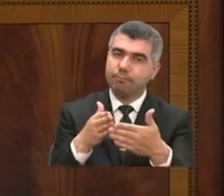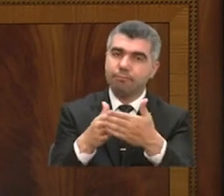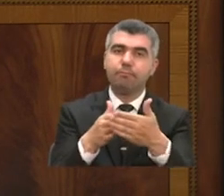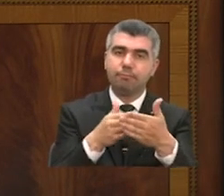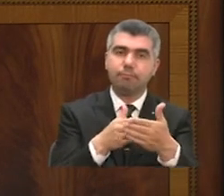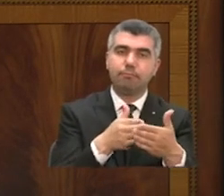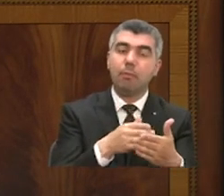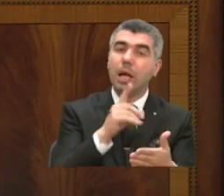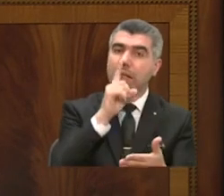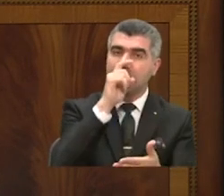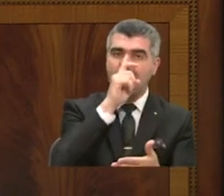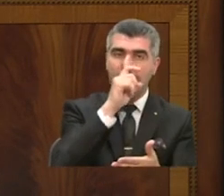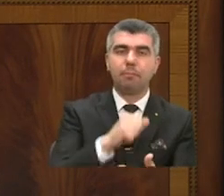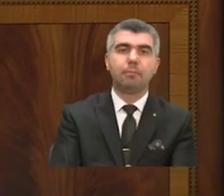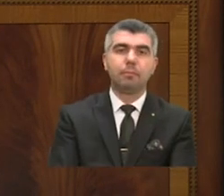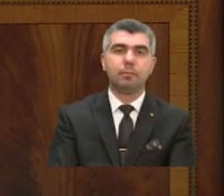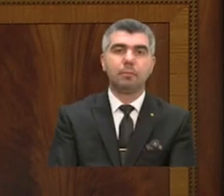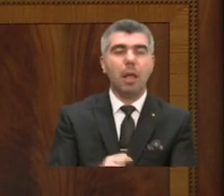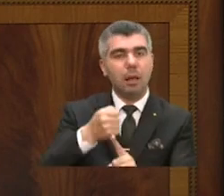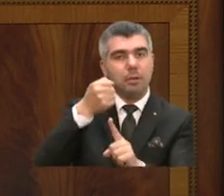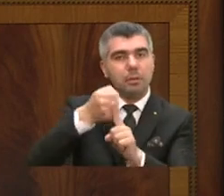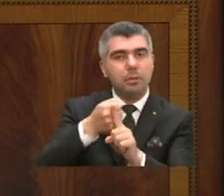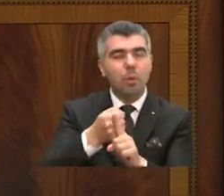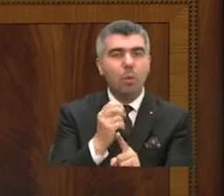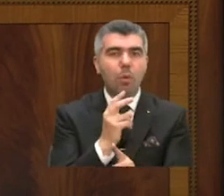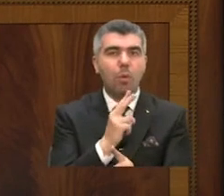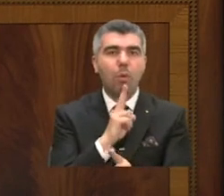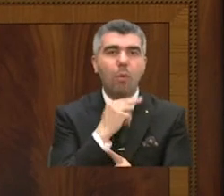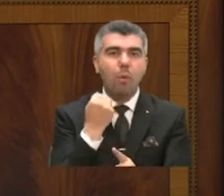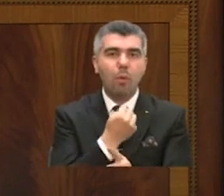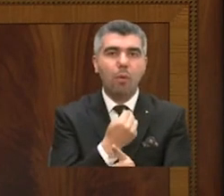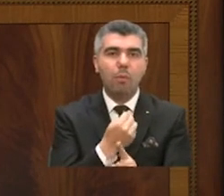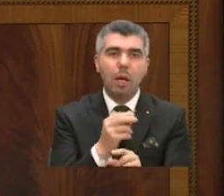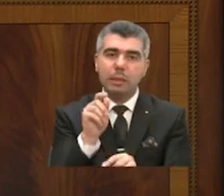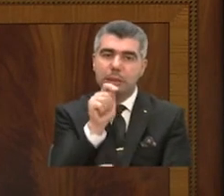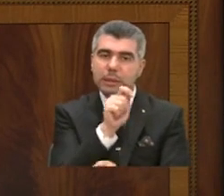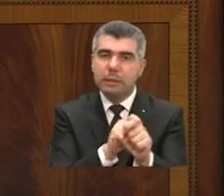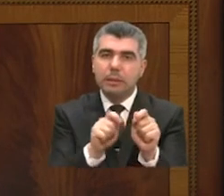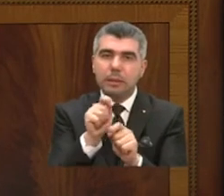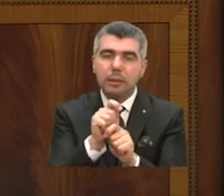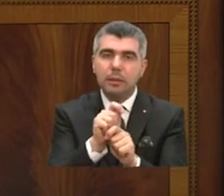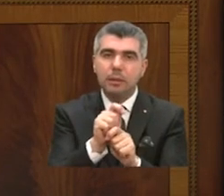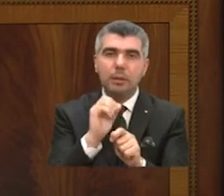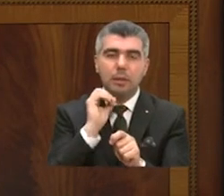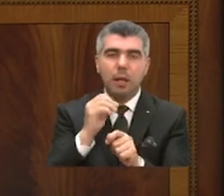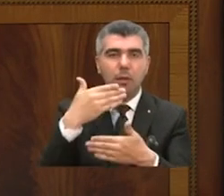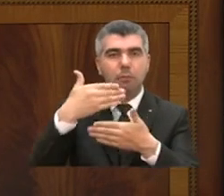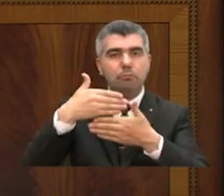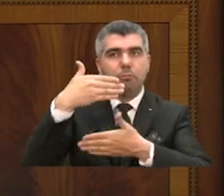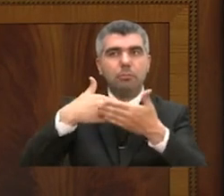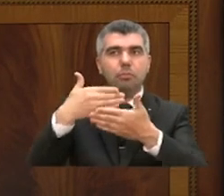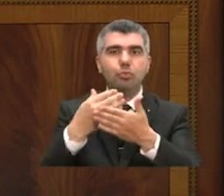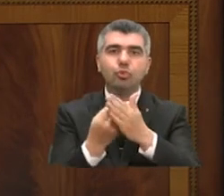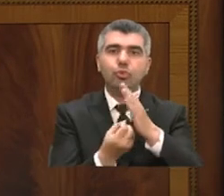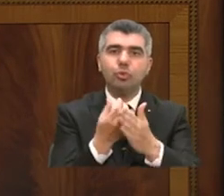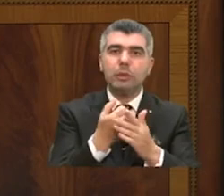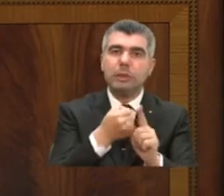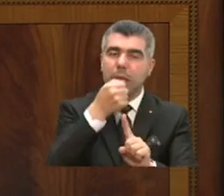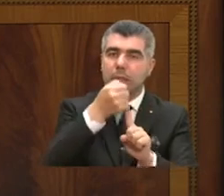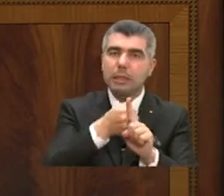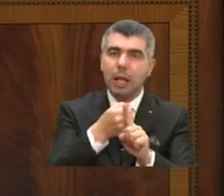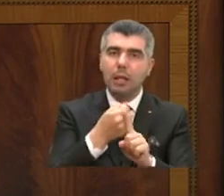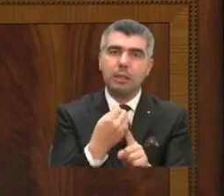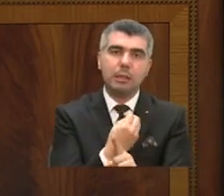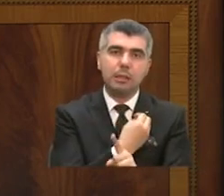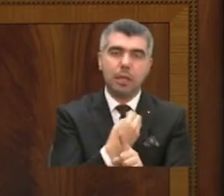للمواطنين، فستعمل داخل الحكومة على تأهيل البنية التحتية الطبية بما يلائم الأهداف الإصلاحية، حيث